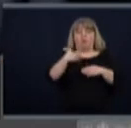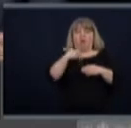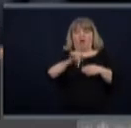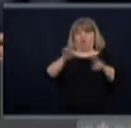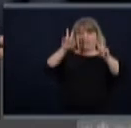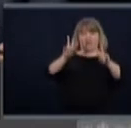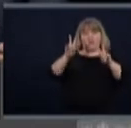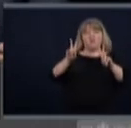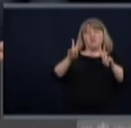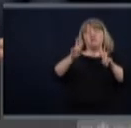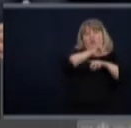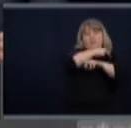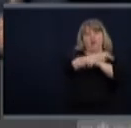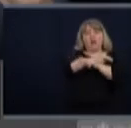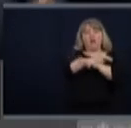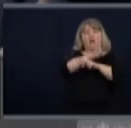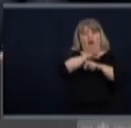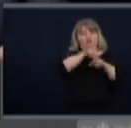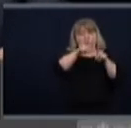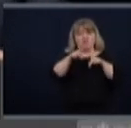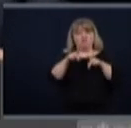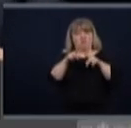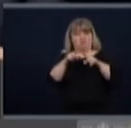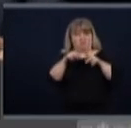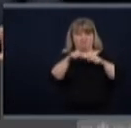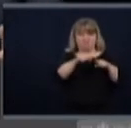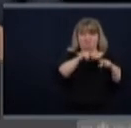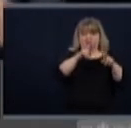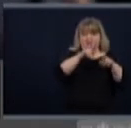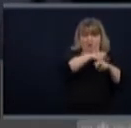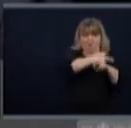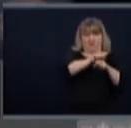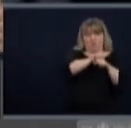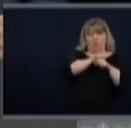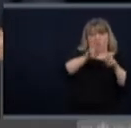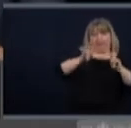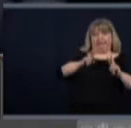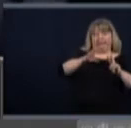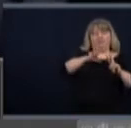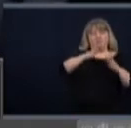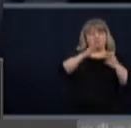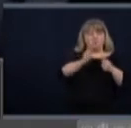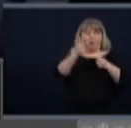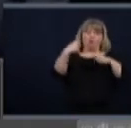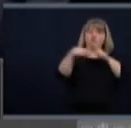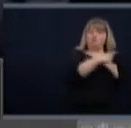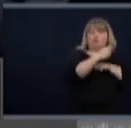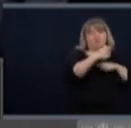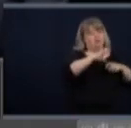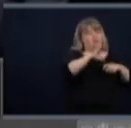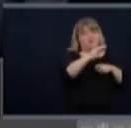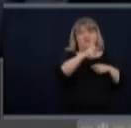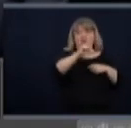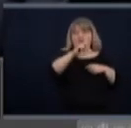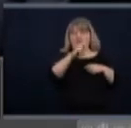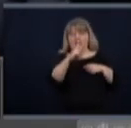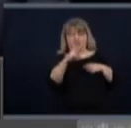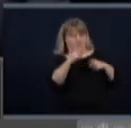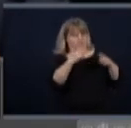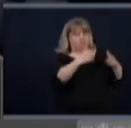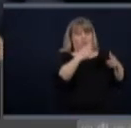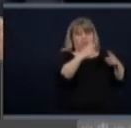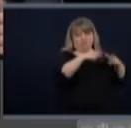qui sont occupés par des personnes qui devraient être retournées dans les CHSLD, mais compte tenu de la situation dans les CHSLD,